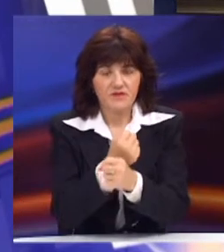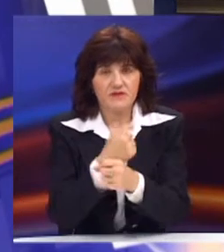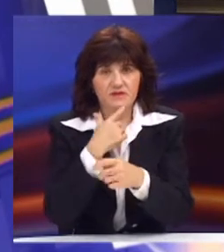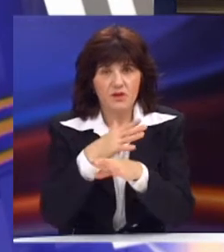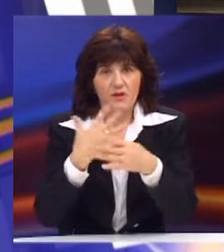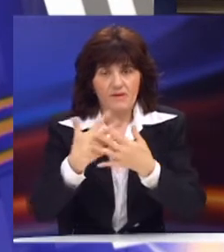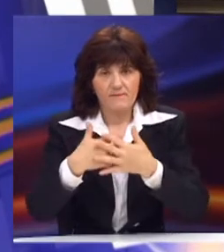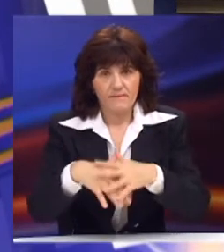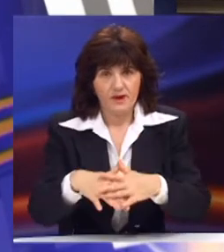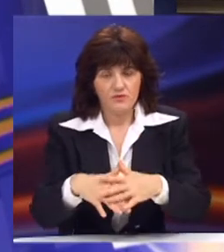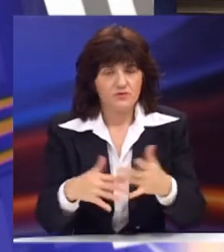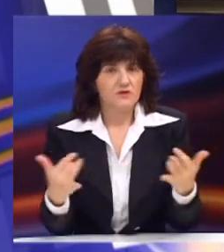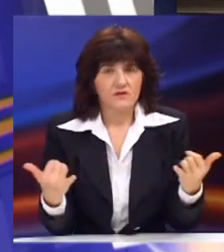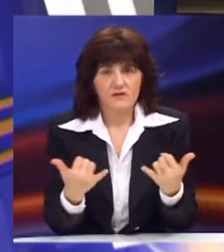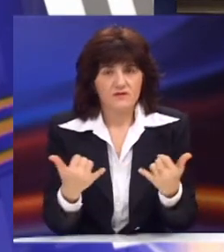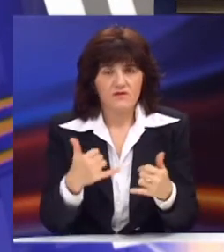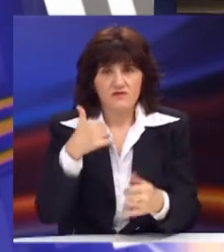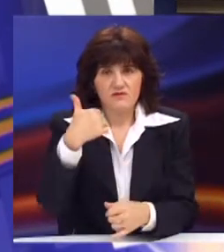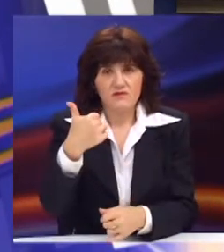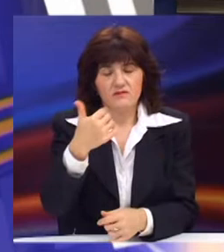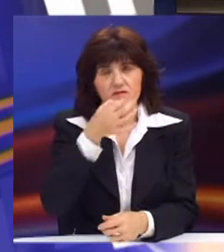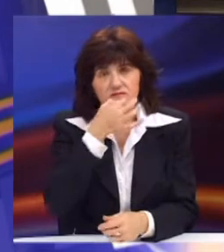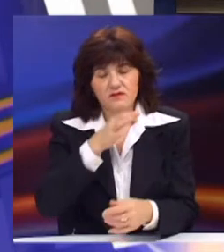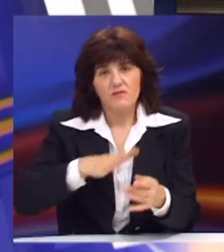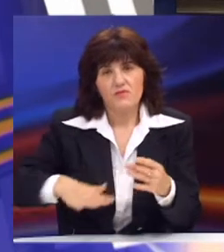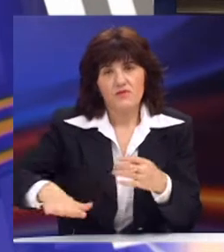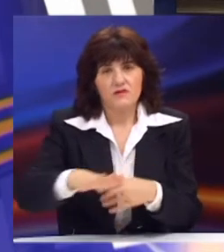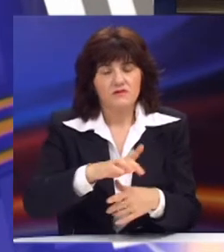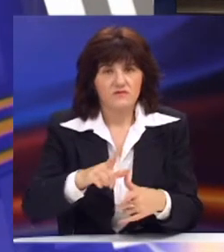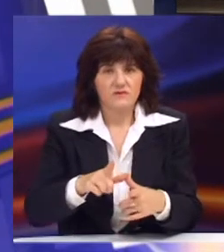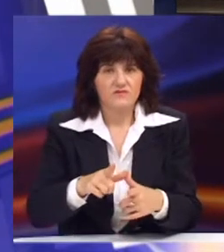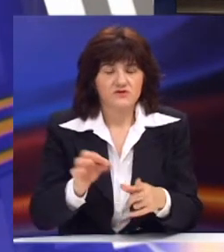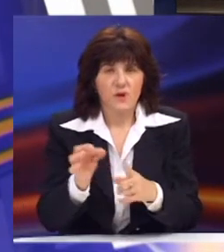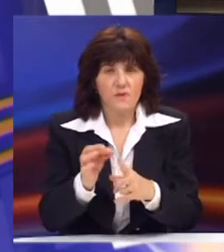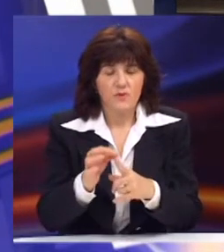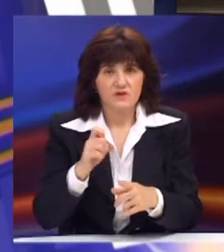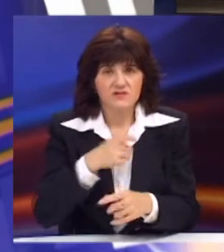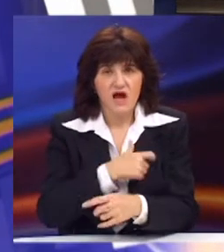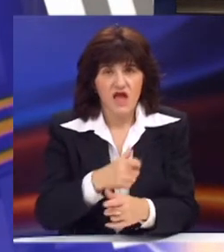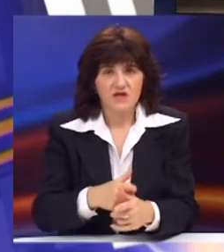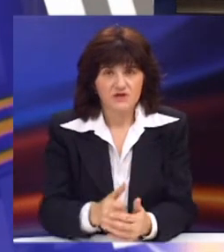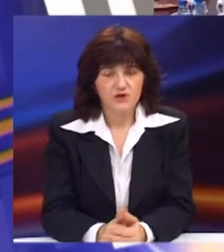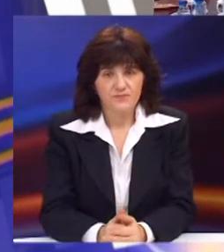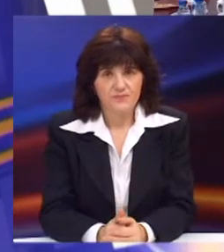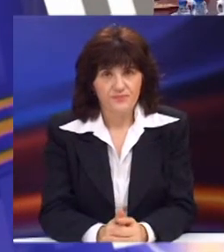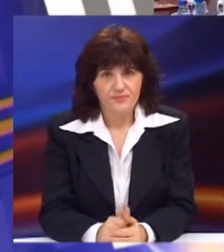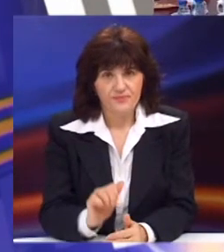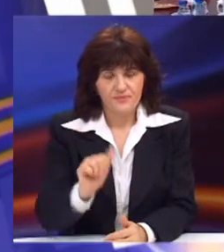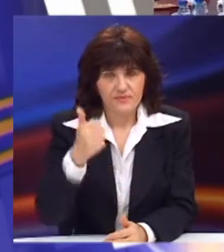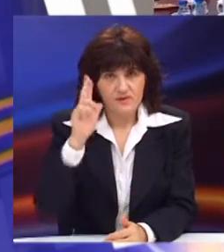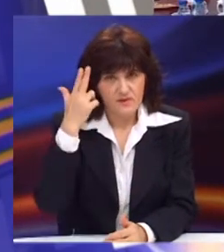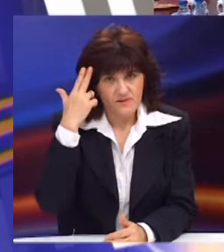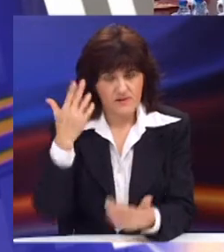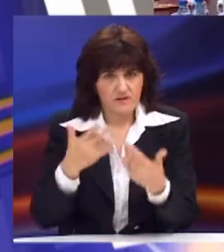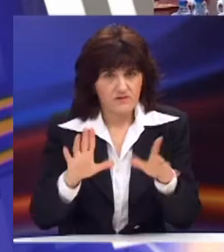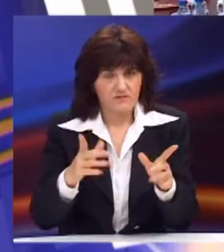za mnoga preduzeća, među kojima je jedno od najvećih u regionu, Tondah Potisje Kanjiža.